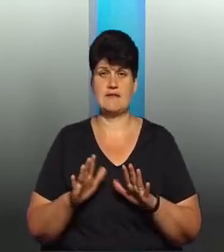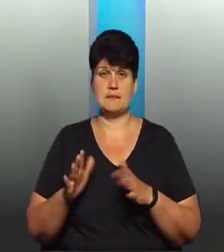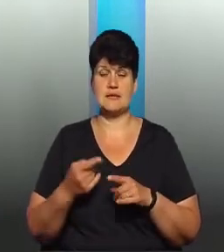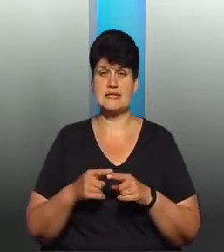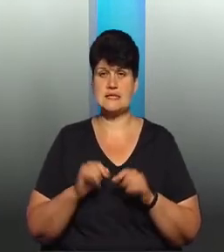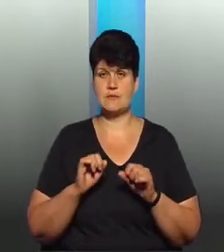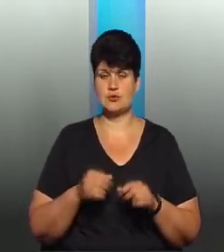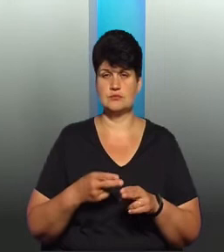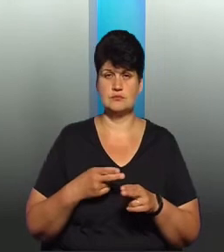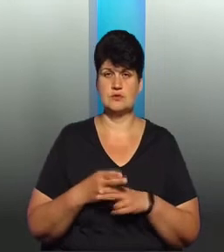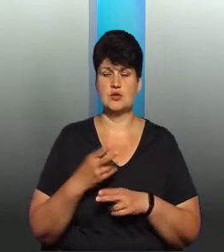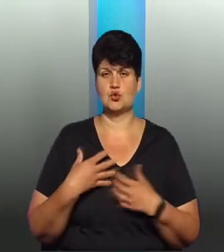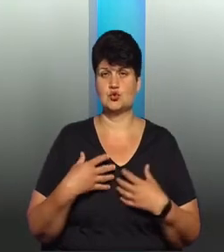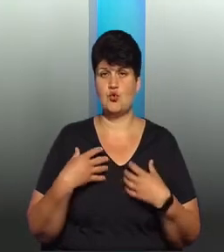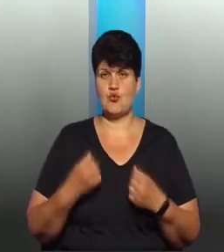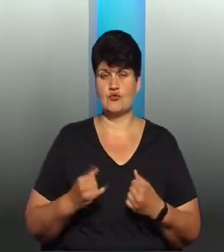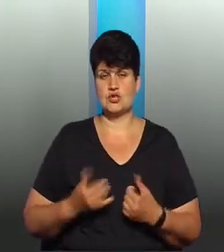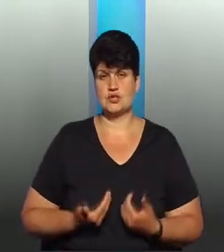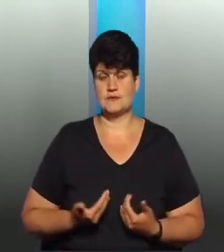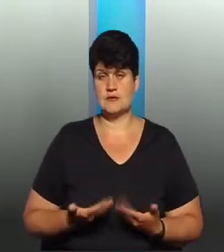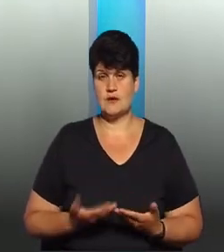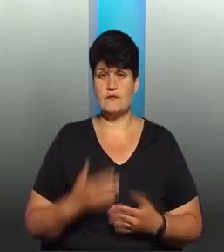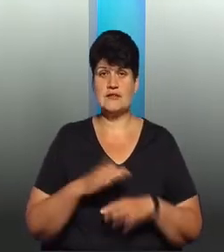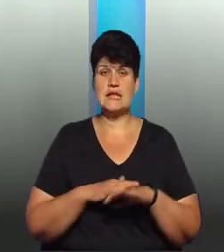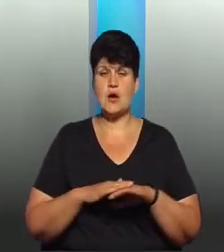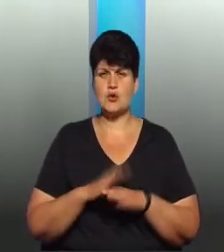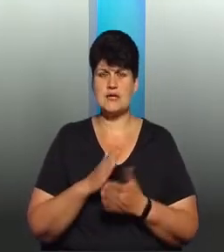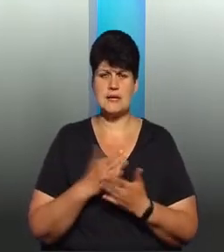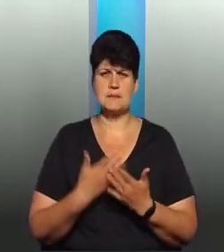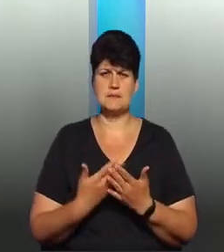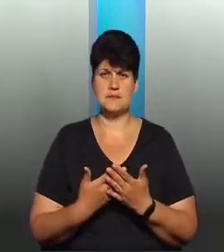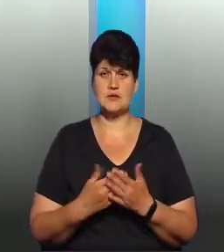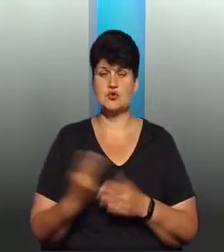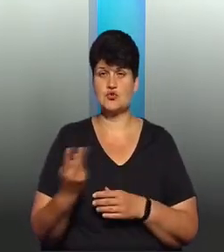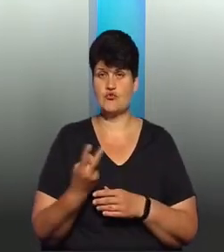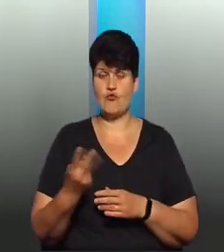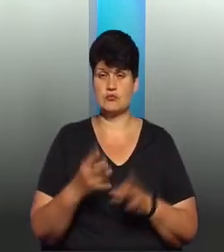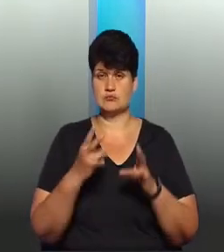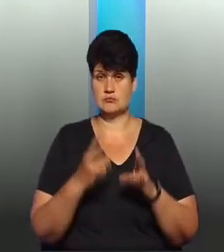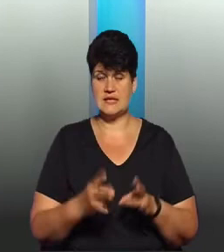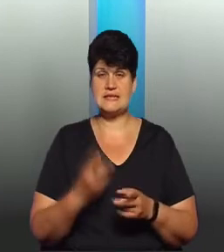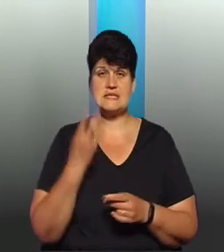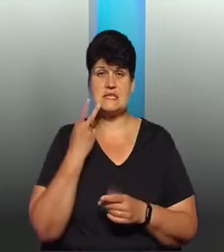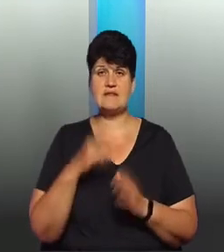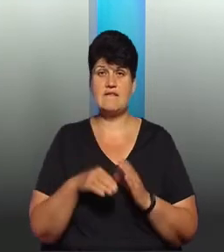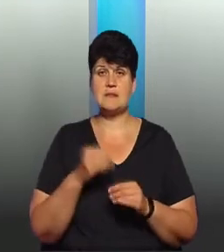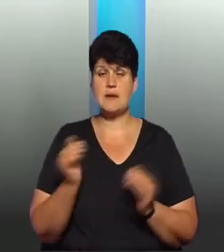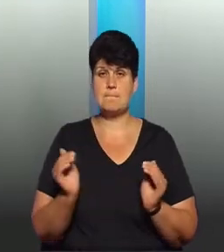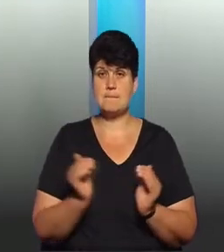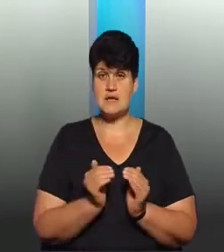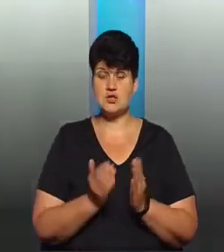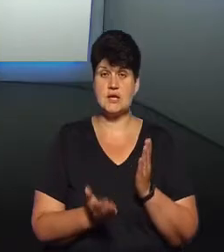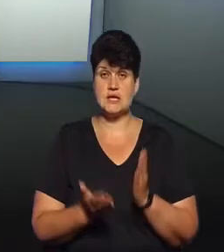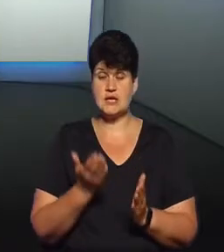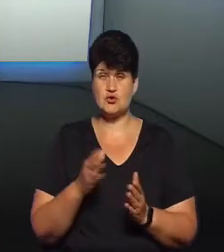життя. Але у народі є така приказка, що із двох бід завжди вибирають меншу. І якщо взагалі забрати вакцинацію